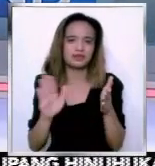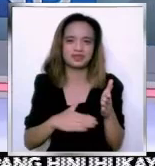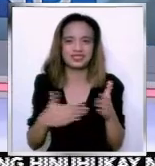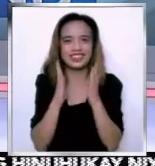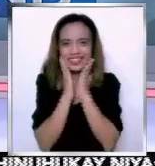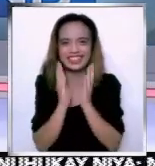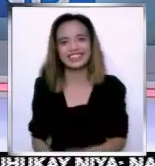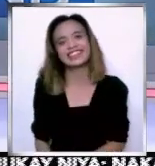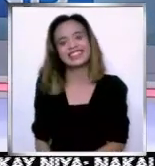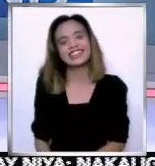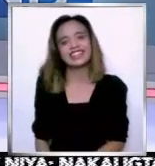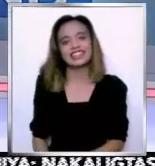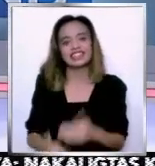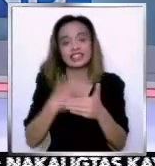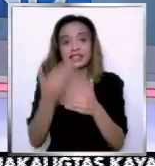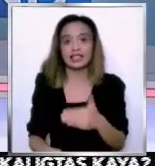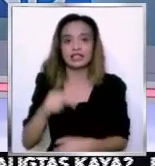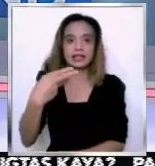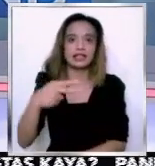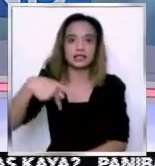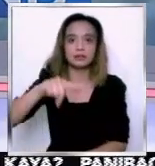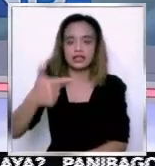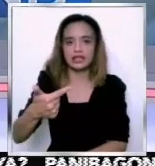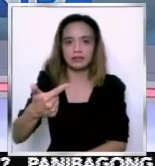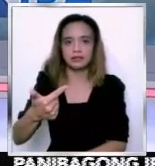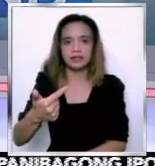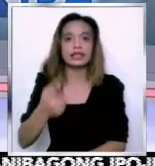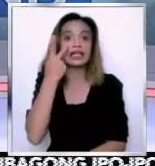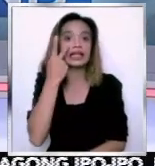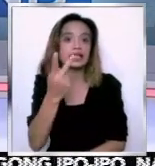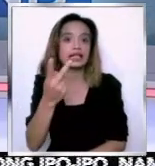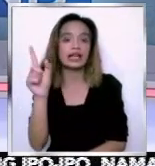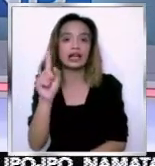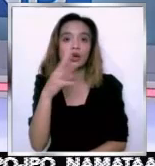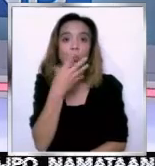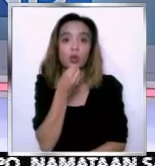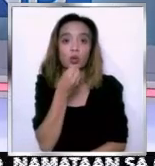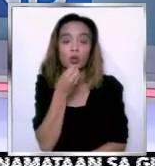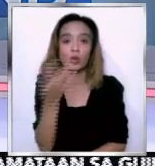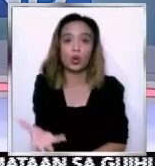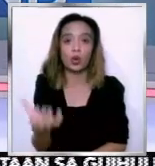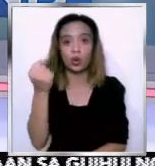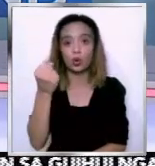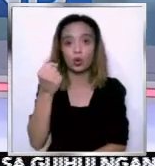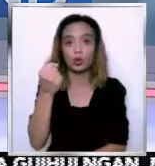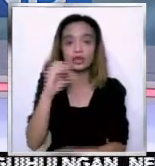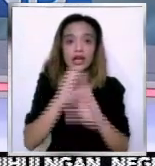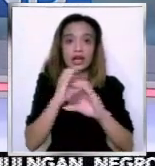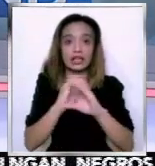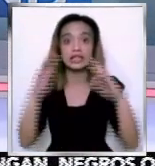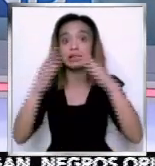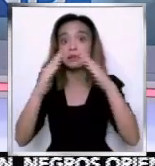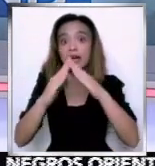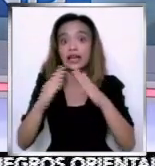concert. Natuntunan ng Highway Patrol Group ang bahay ng umano'y may-ari ng sasakyang sangkot sa nag-viral na drag racing sa Marcos Highway. Pero natagpuan